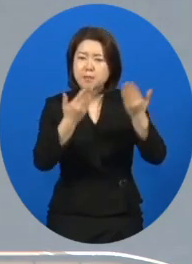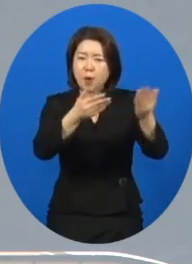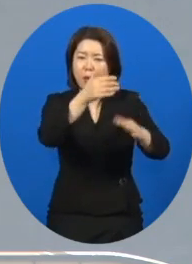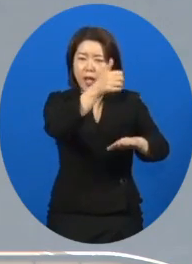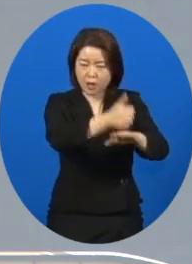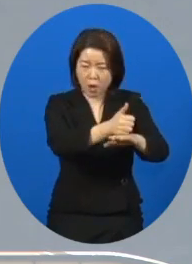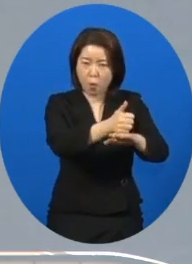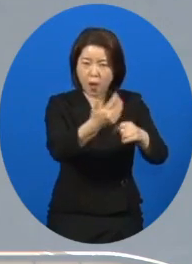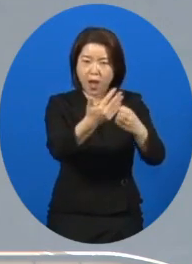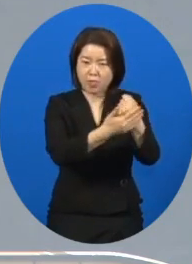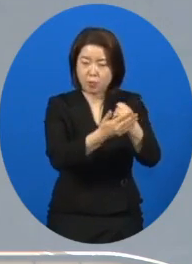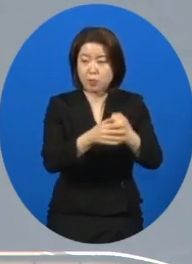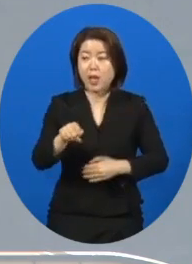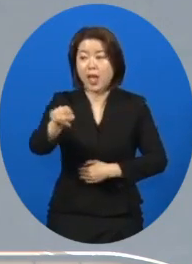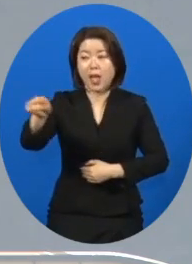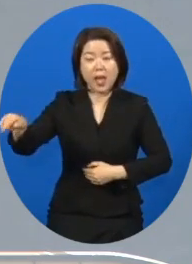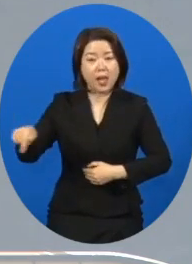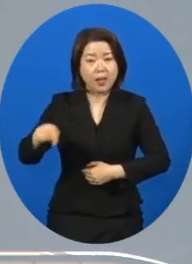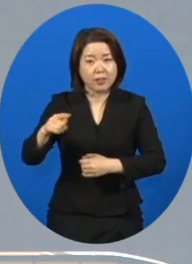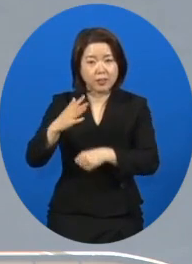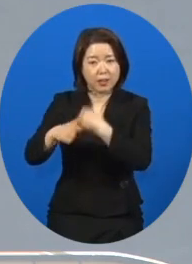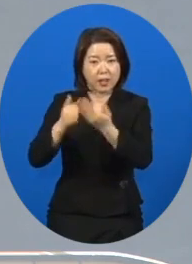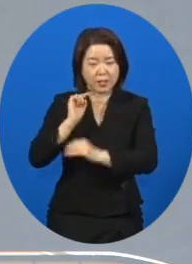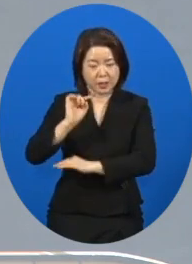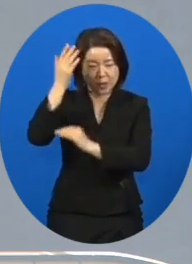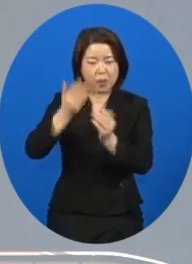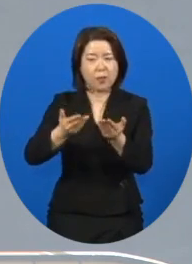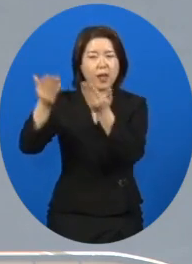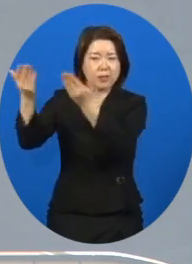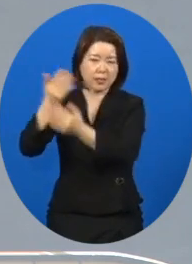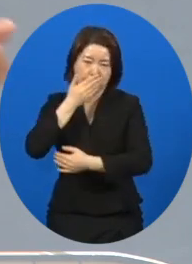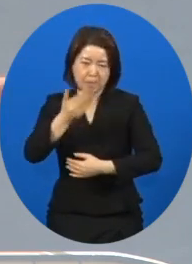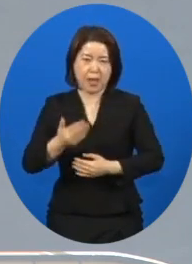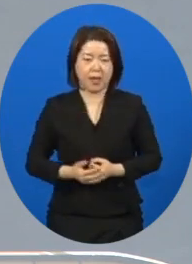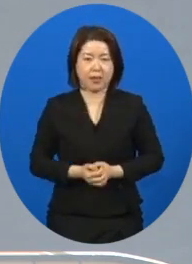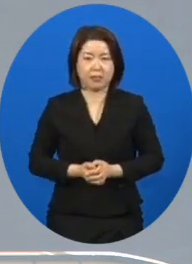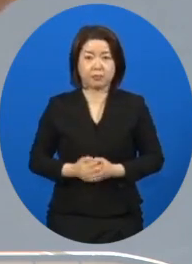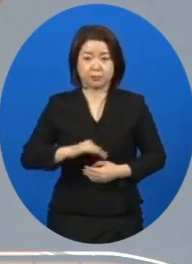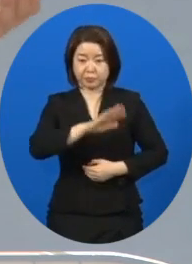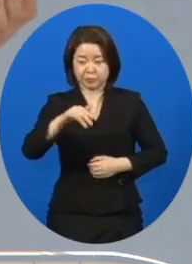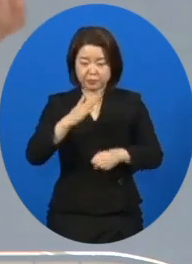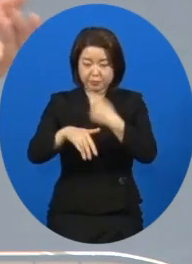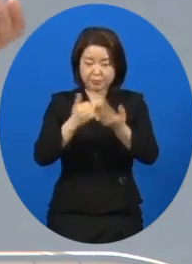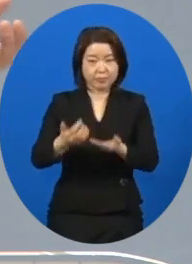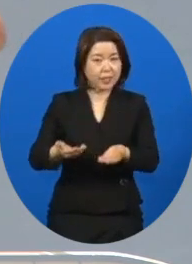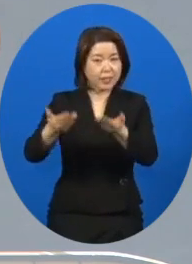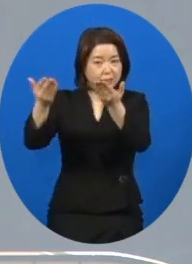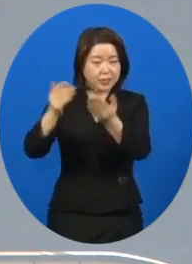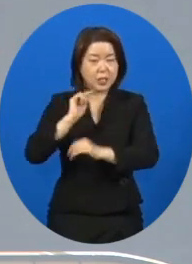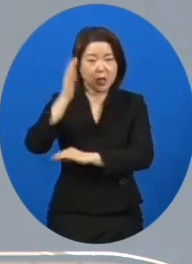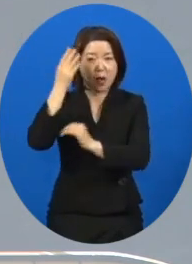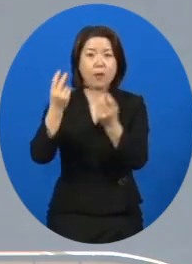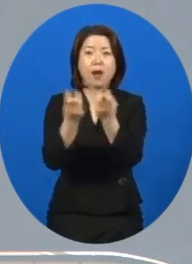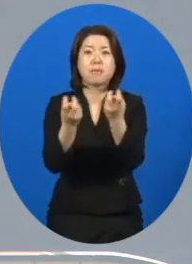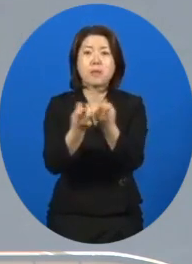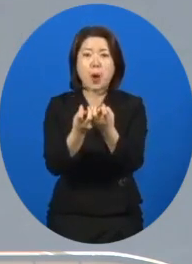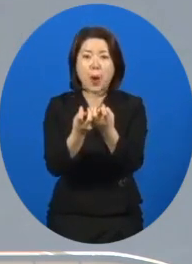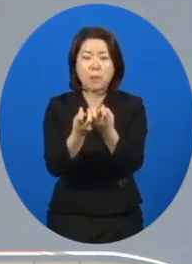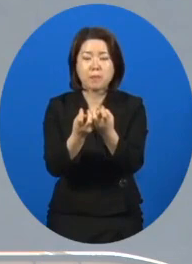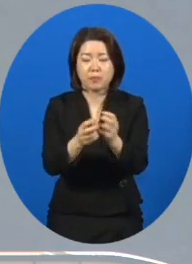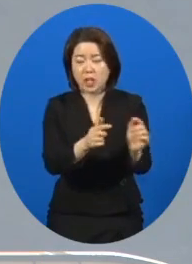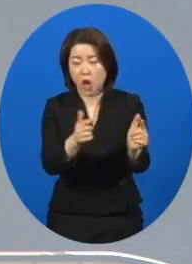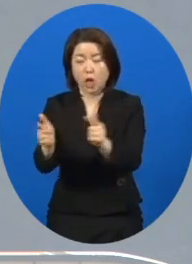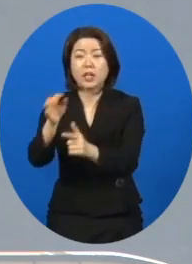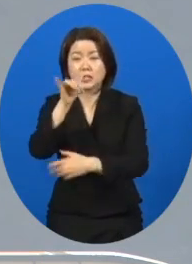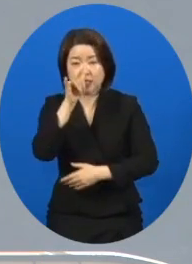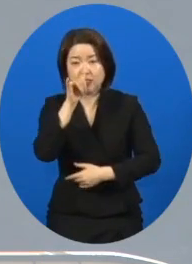결과로 그들은 하나님께 영광을 돌릴 것입니다. 우리가 하나님께 영광을 돌리는 방법이 여러